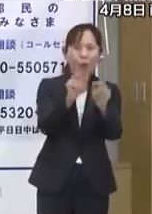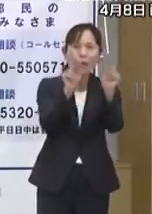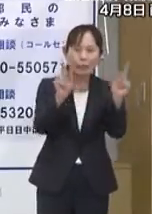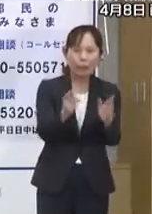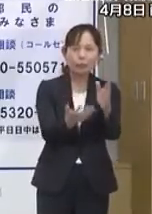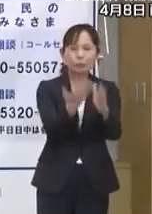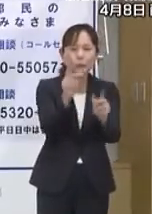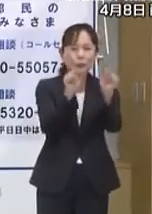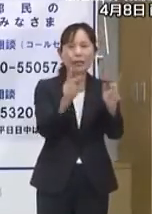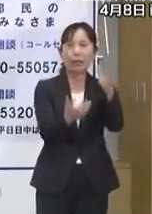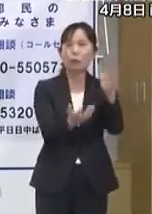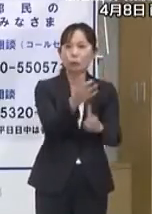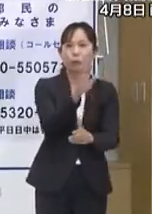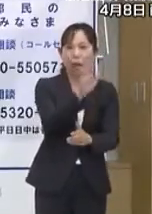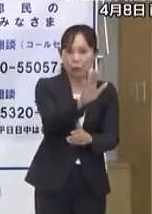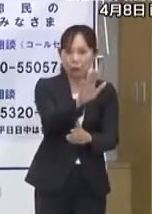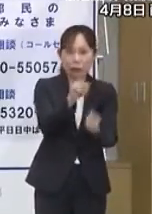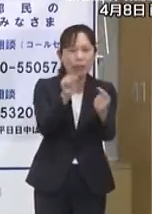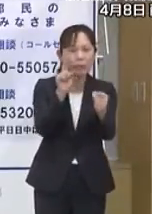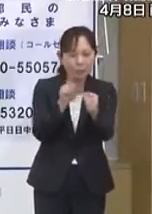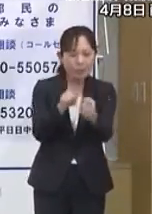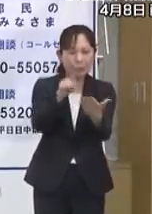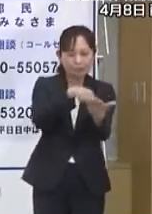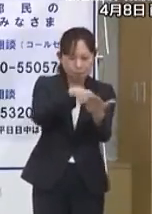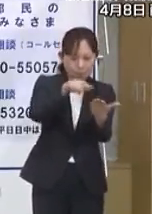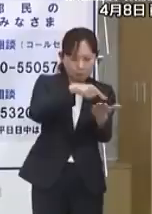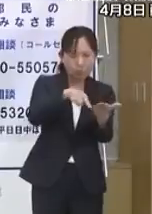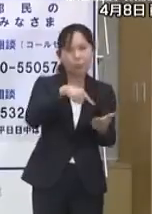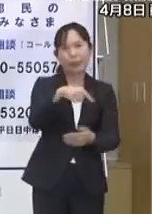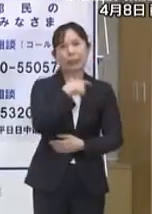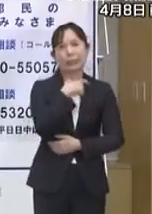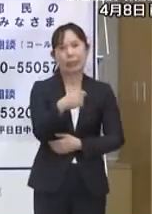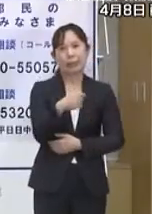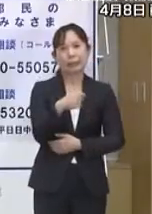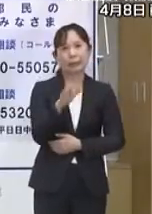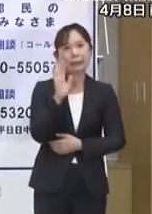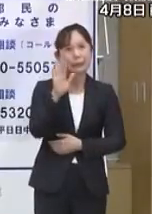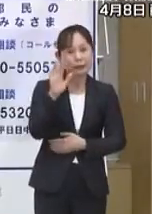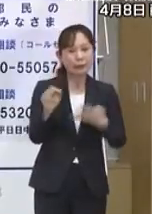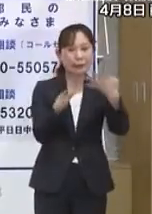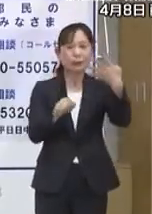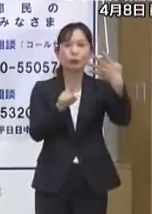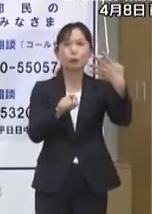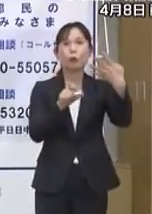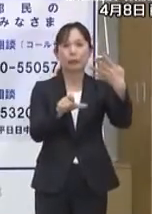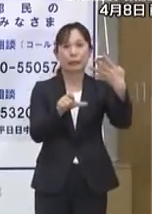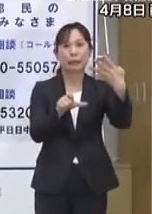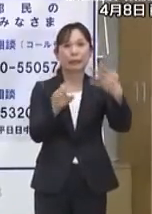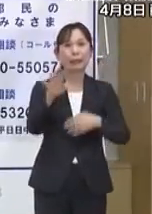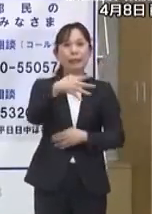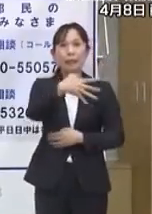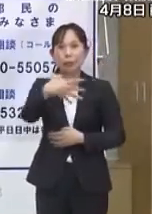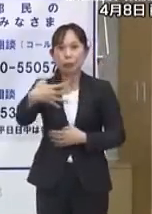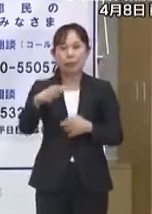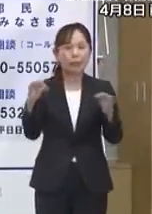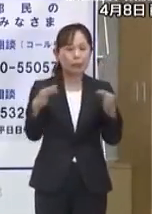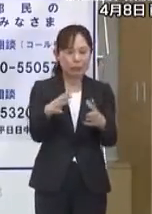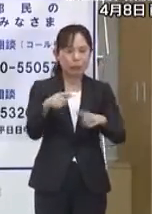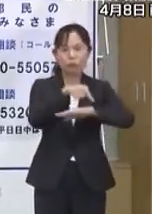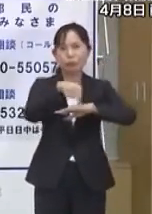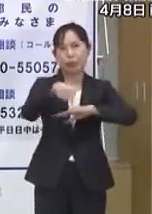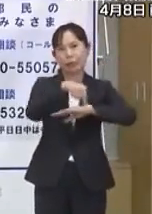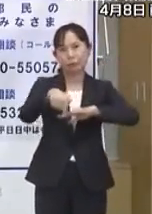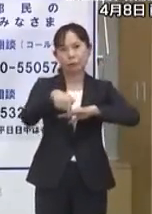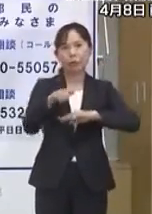対策を講じてまいりますそして来週15日には第4弾の緊急対策を予定しており